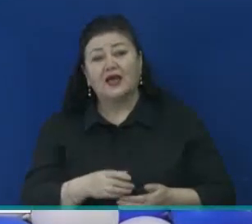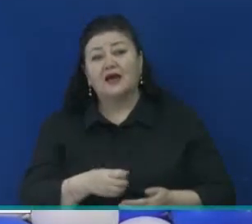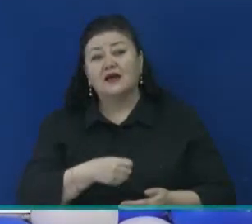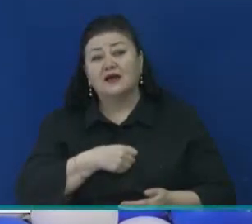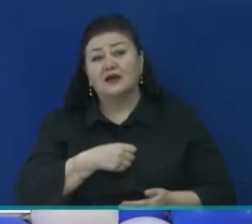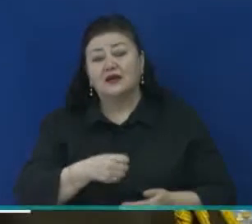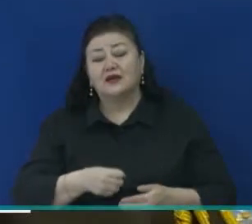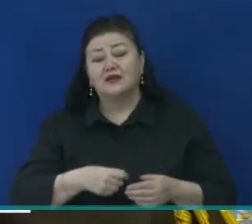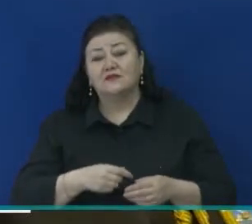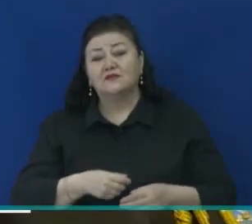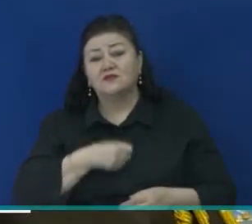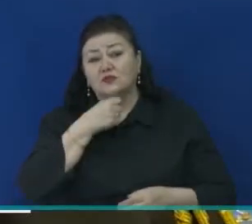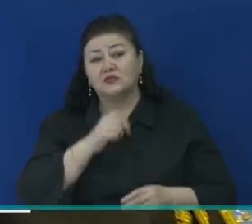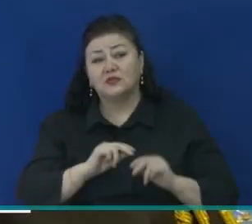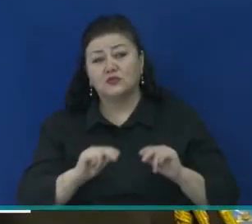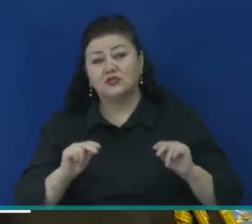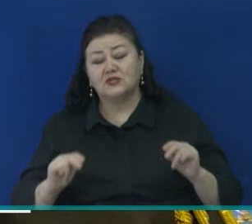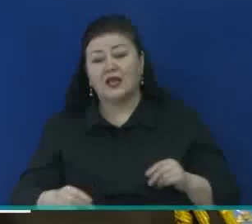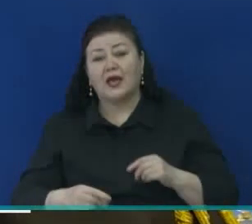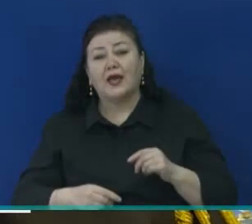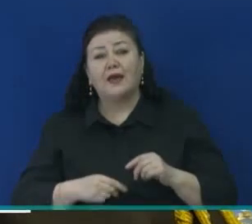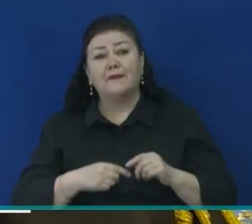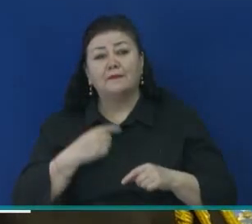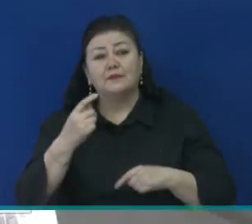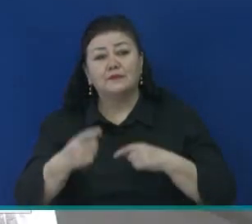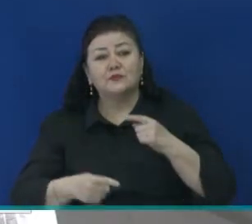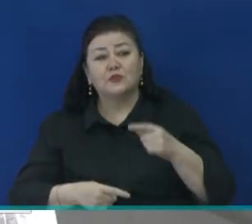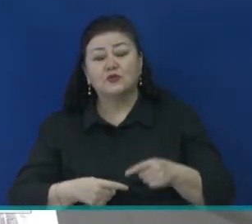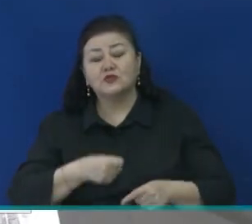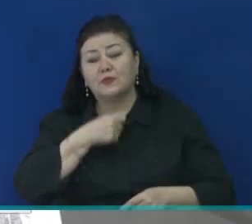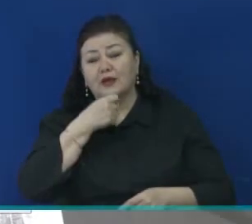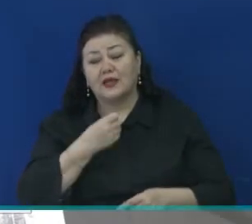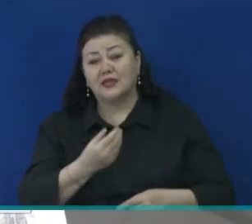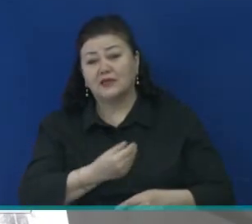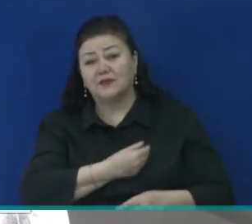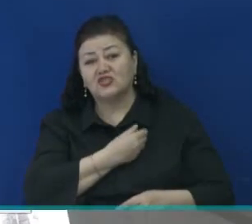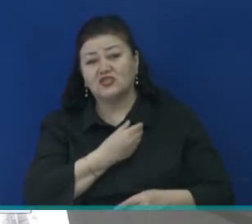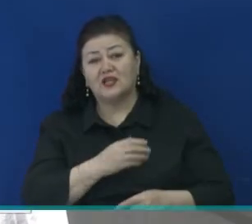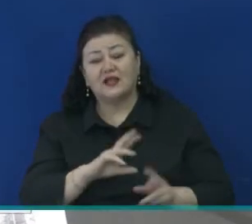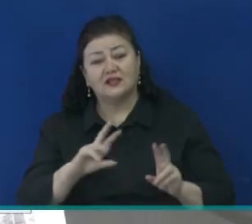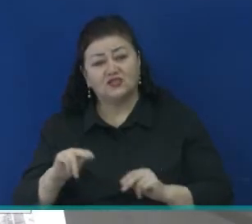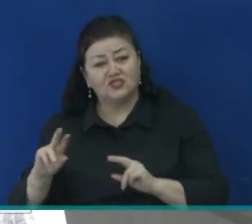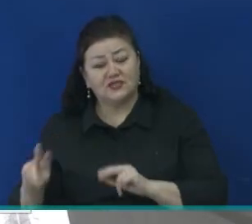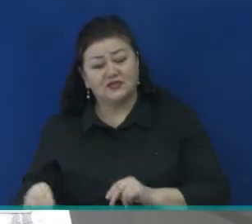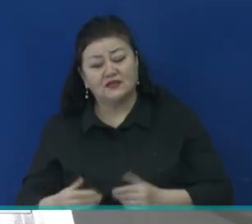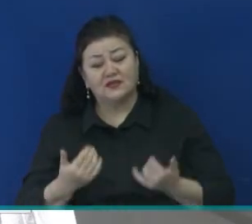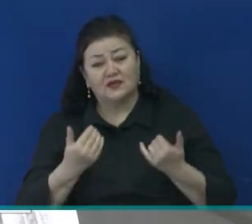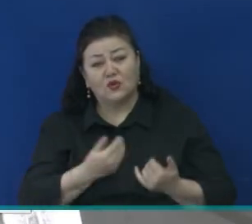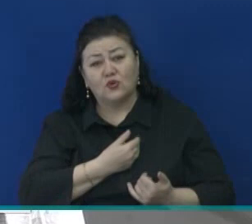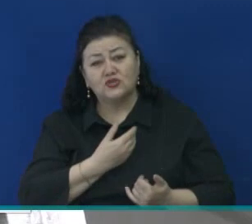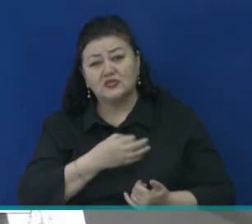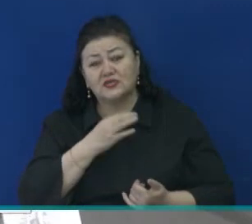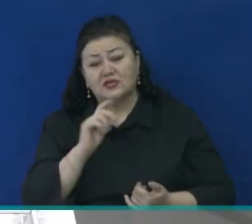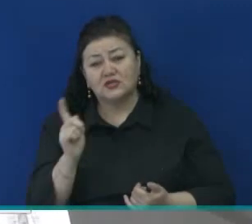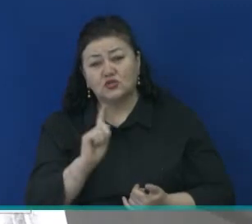әскери патриоттық тәрбие беру жөніндегі комиссия мүшелері қатысты. Хочется пожелать, чтобы вот этот праздник